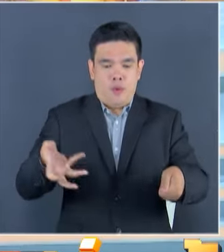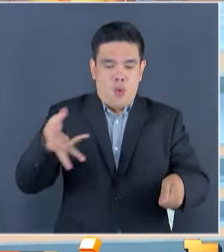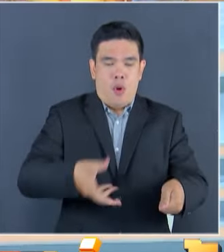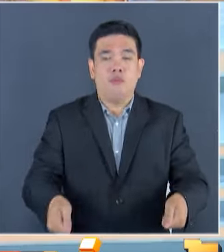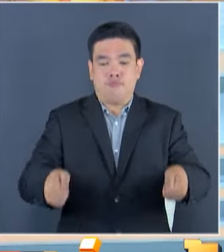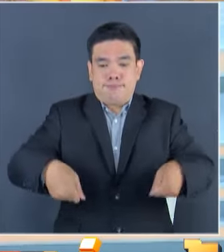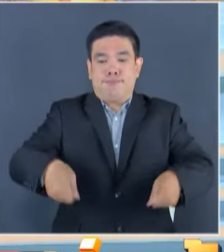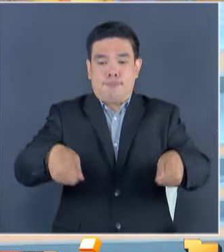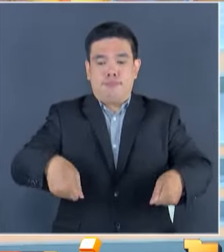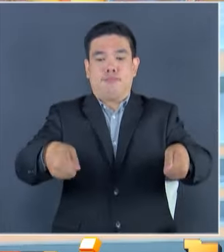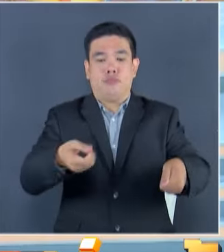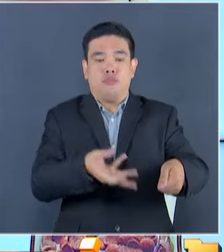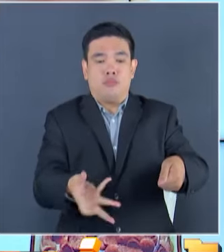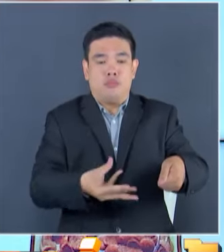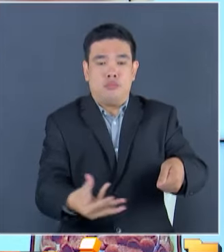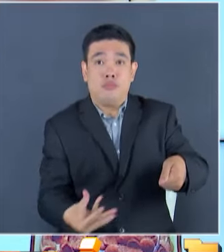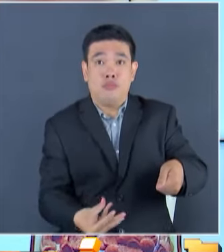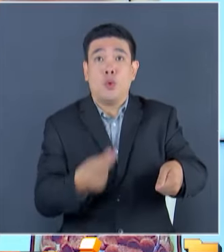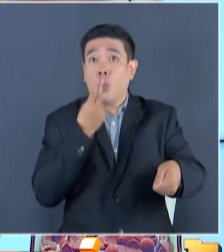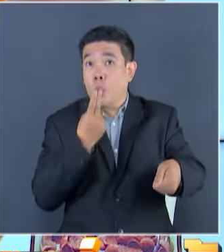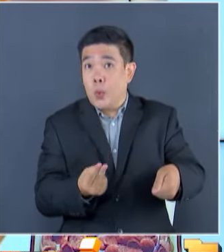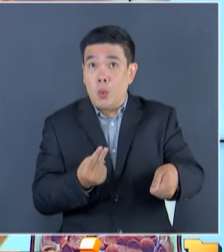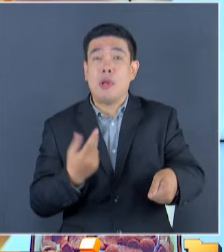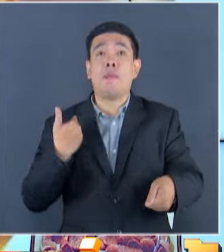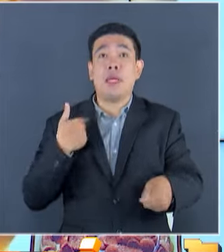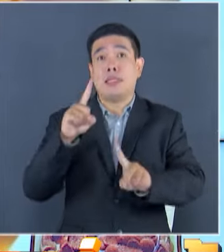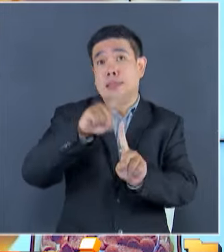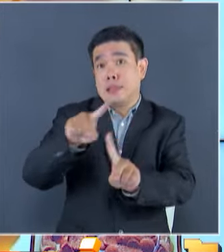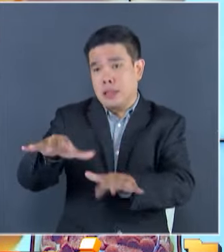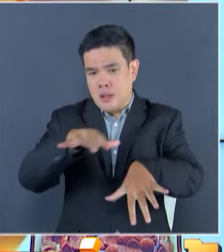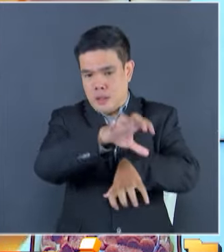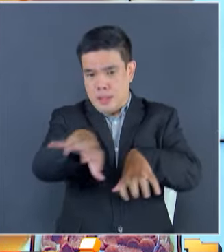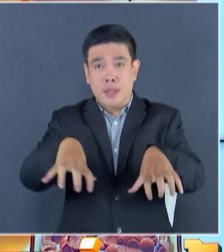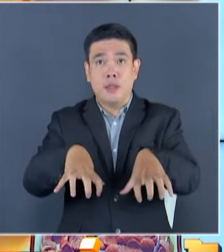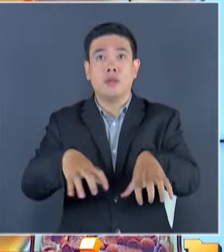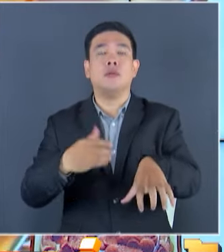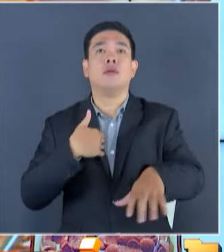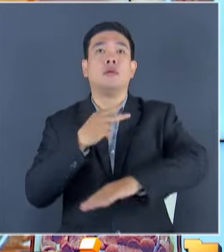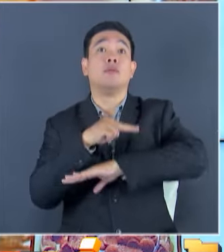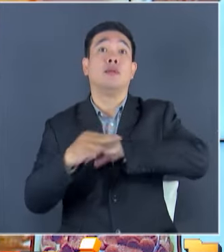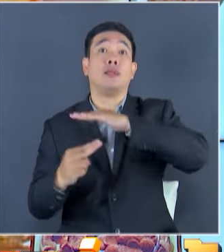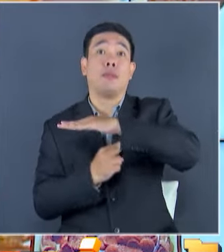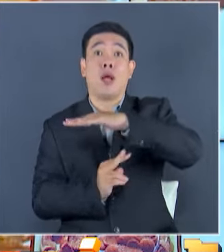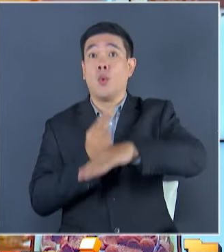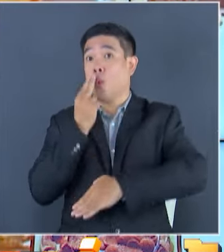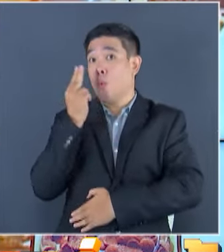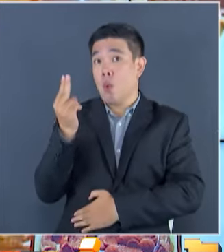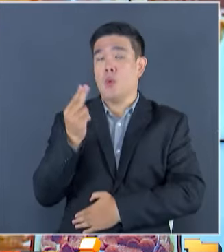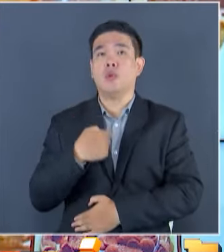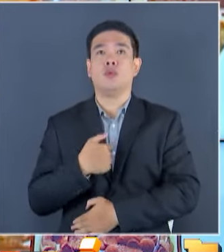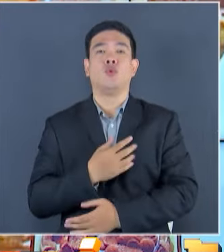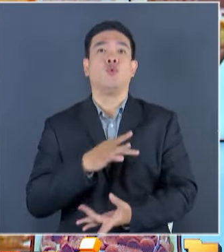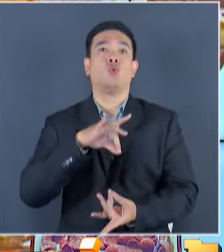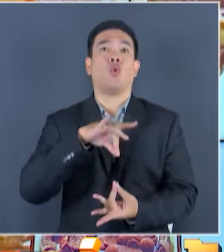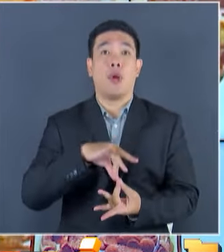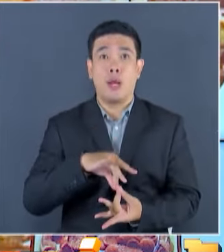ร่ทองอยู่เนี่ยนะเราก็จะเห็นชาวบ้านเนี่ยไปร่อนทองมีหลายพื้นที่ด้วยกันนะบางสะพานที่ประจวบคีรีขันธ์ก็มีนะแต่วันนี้จะพาไปดูที่สุโข